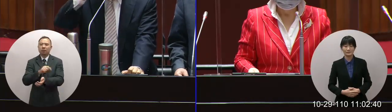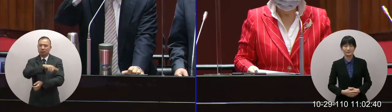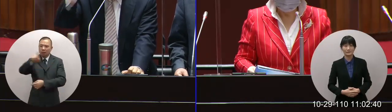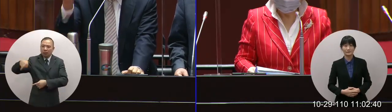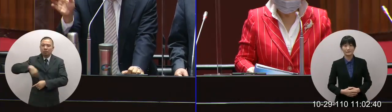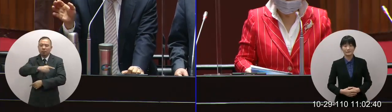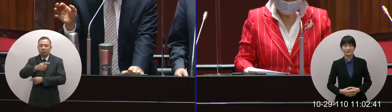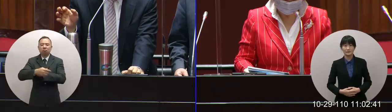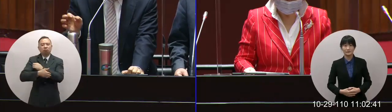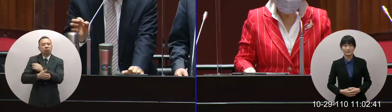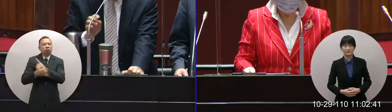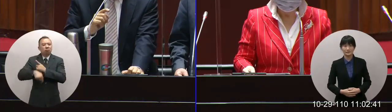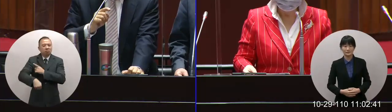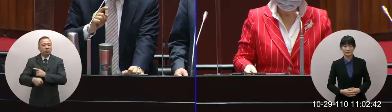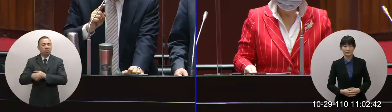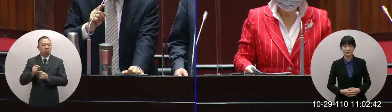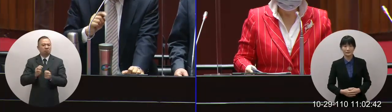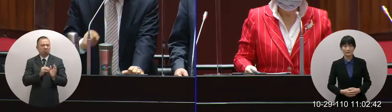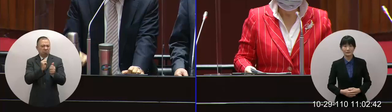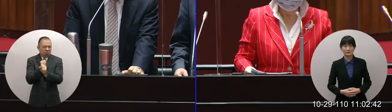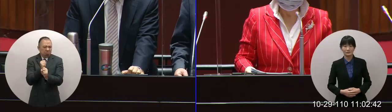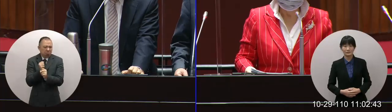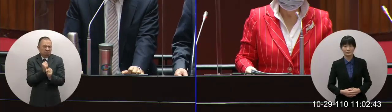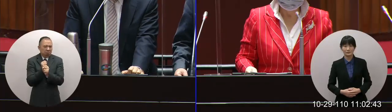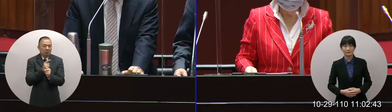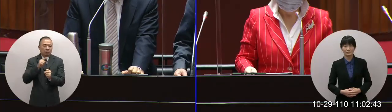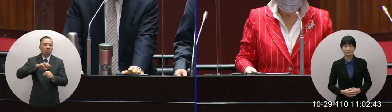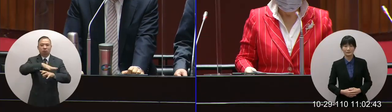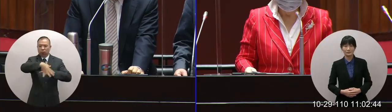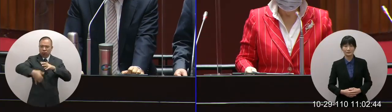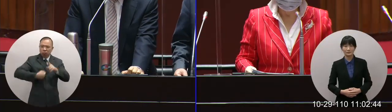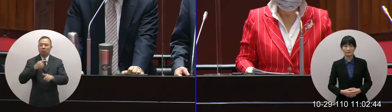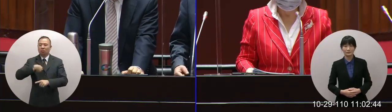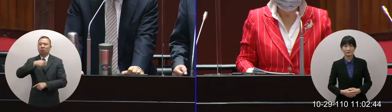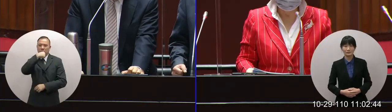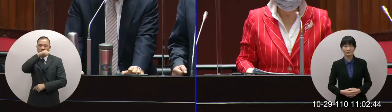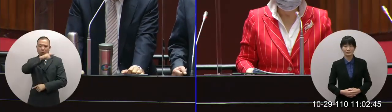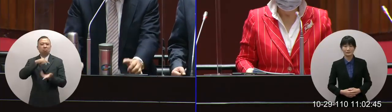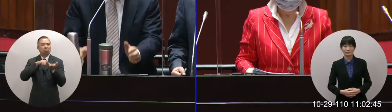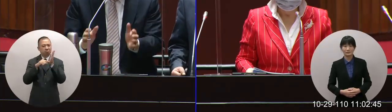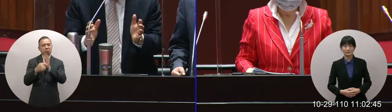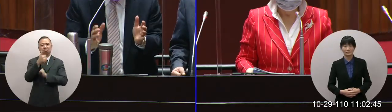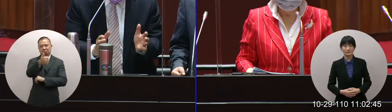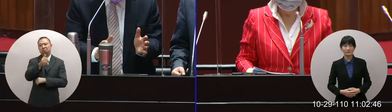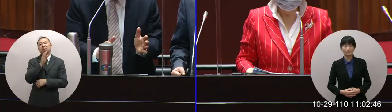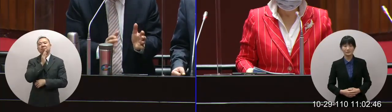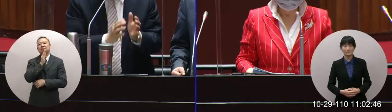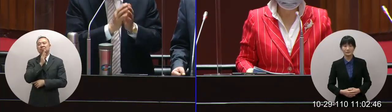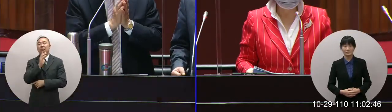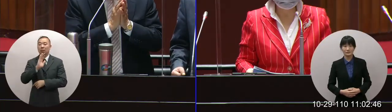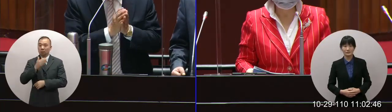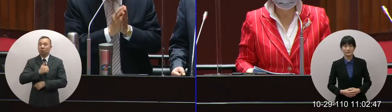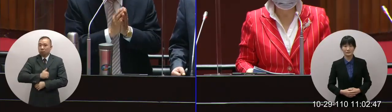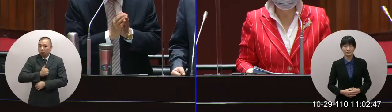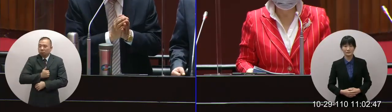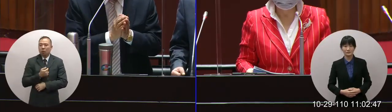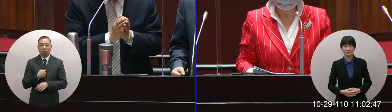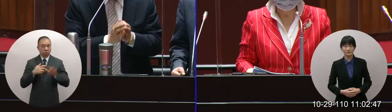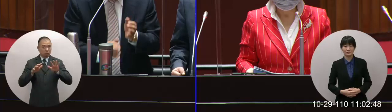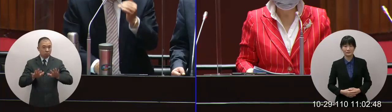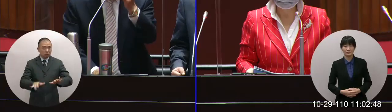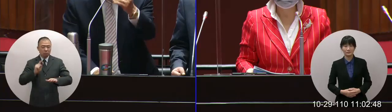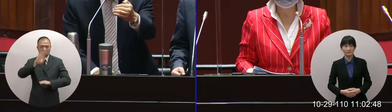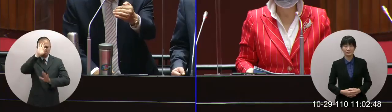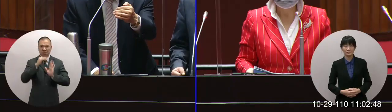疫才能够举世滔滔，台湾做到最好。那确实目前我们整个还是需